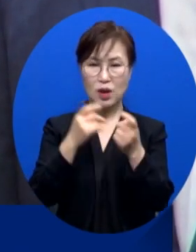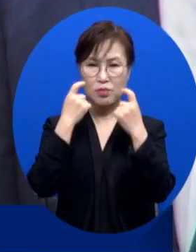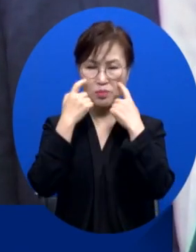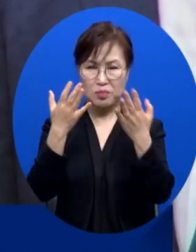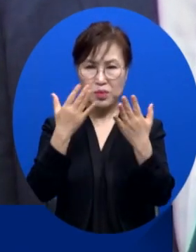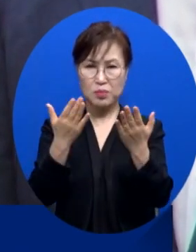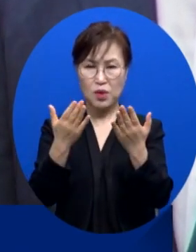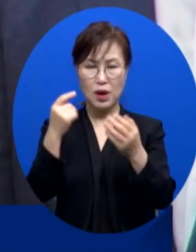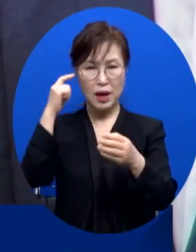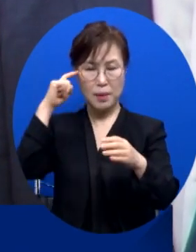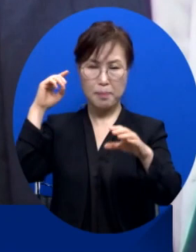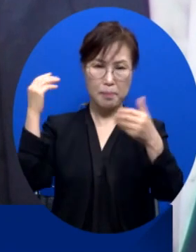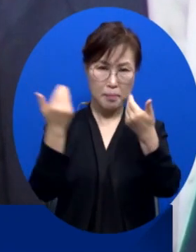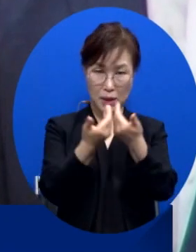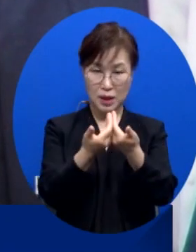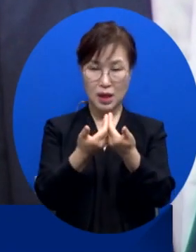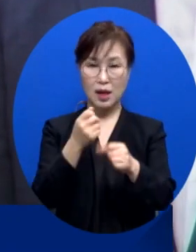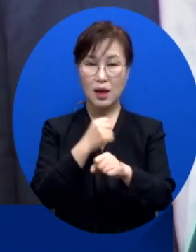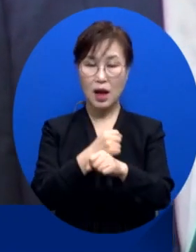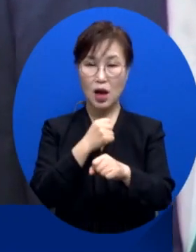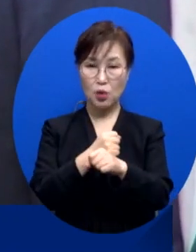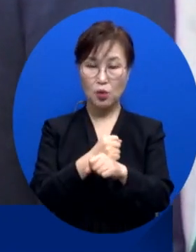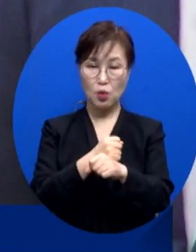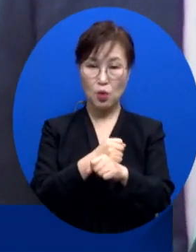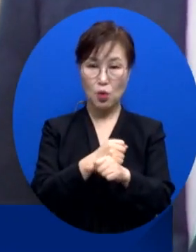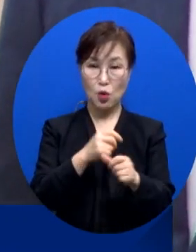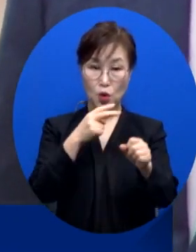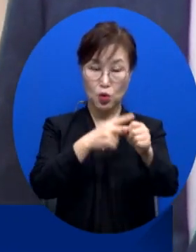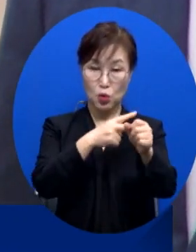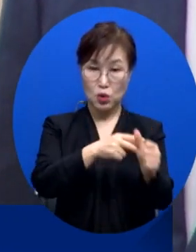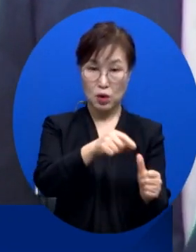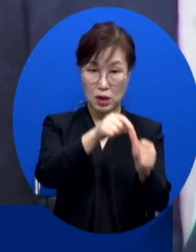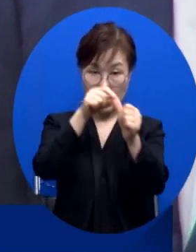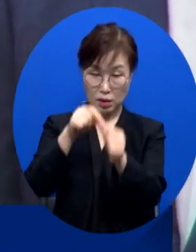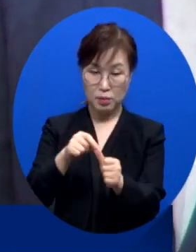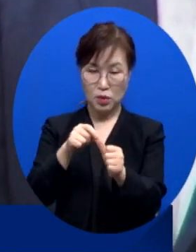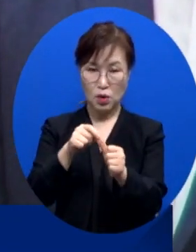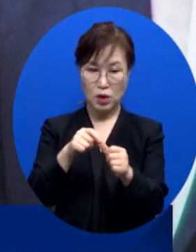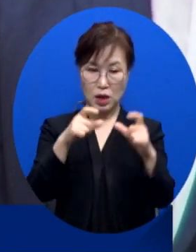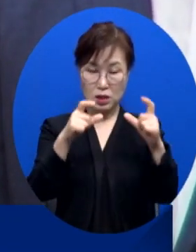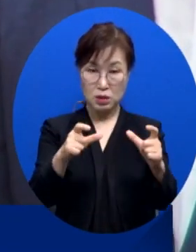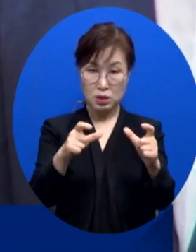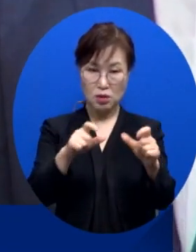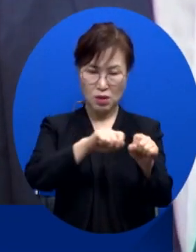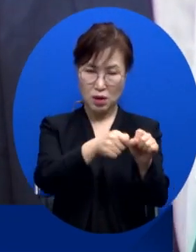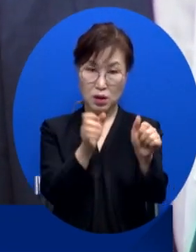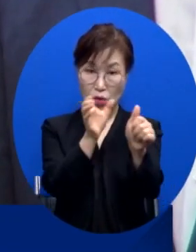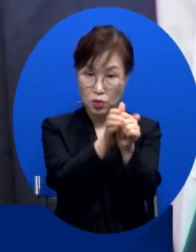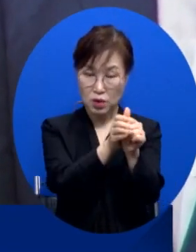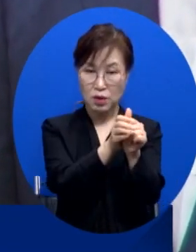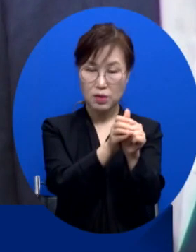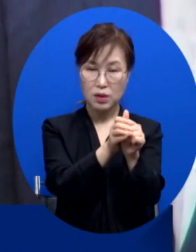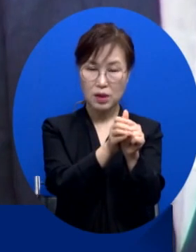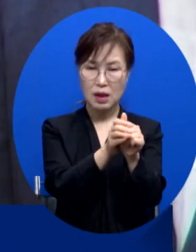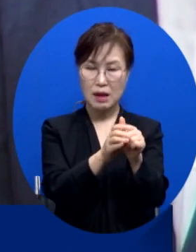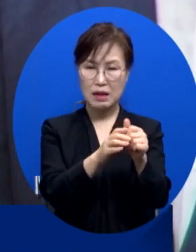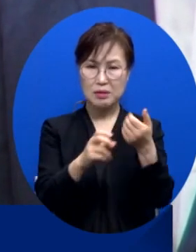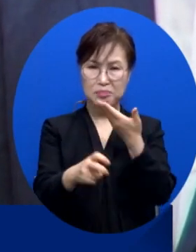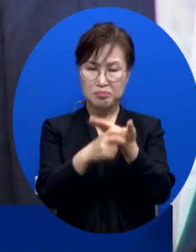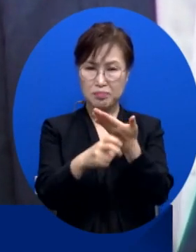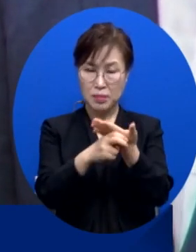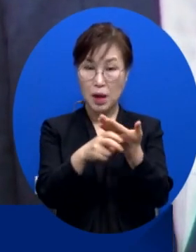분명하게 반대하며 사립학교 교원 임용의 교육감 위탁 강제라는 우현적 독소